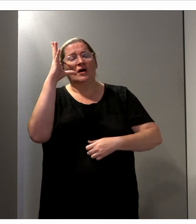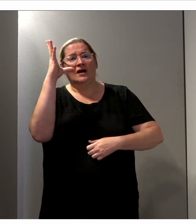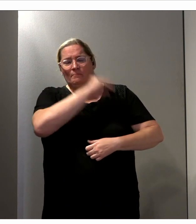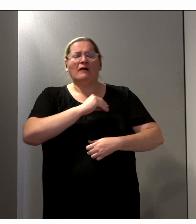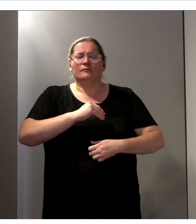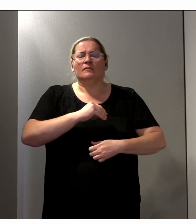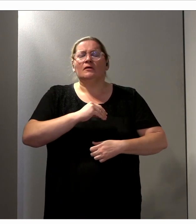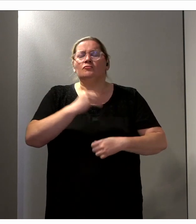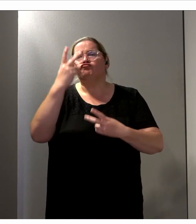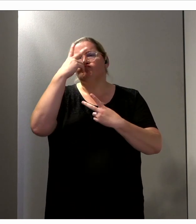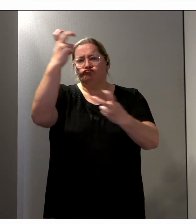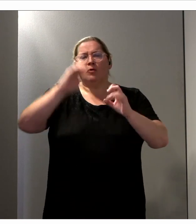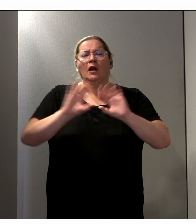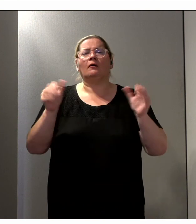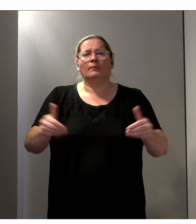vous m'avez compris.